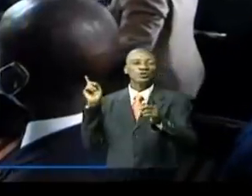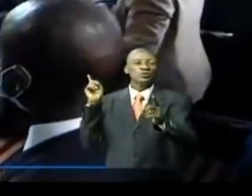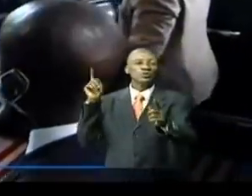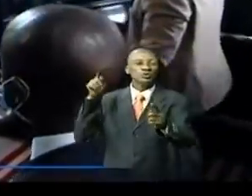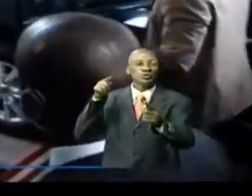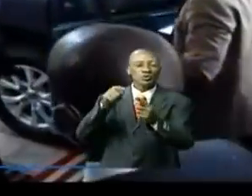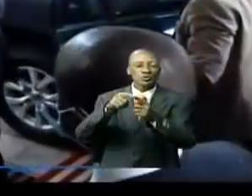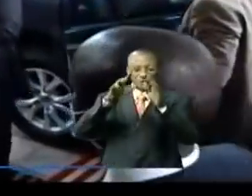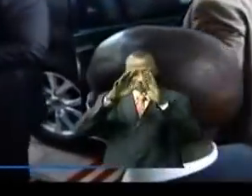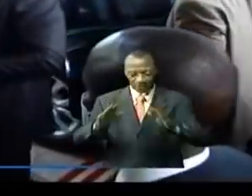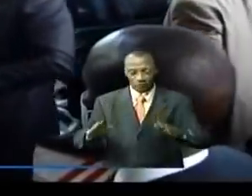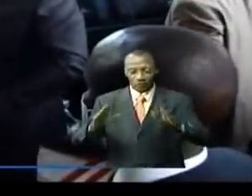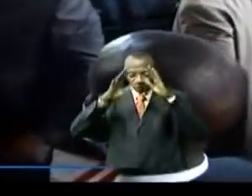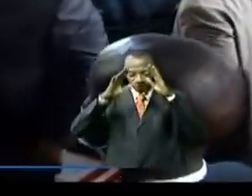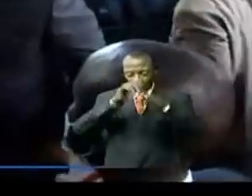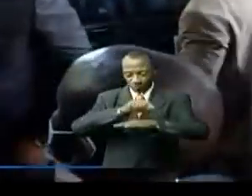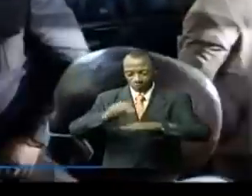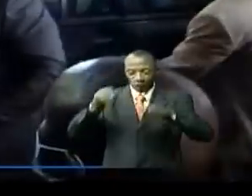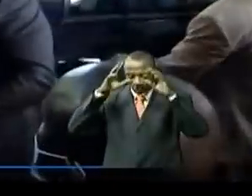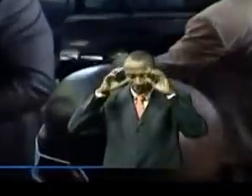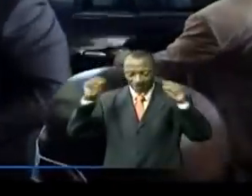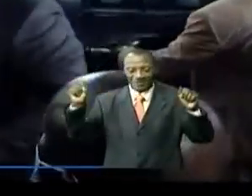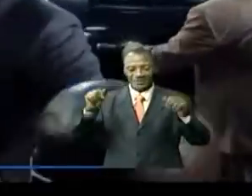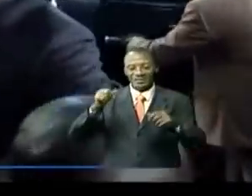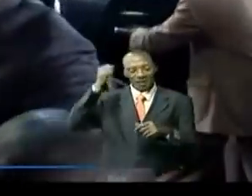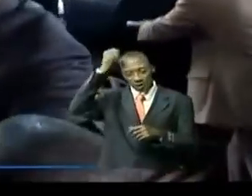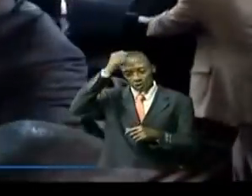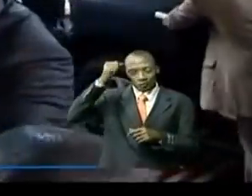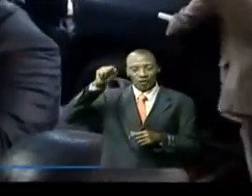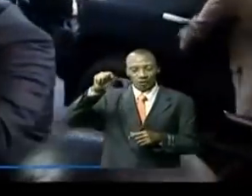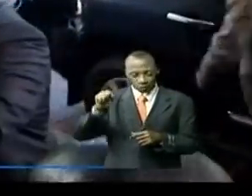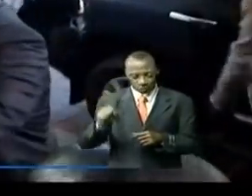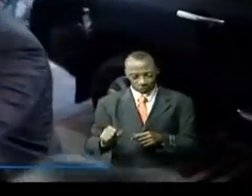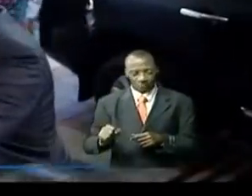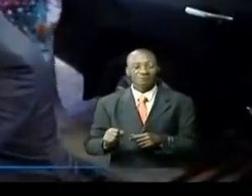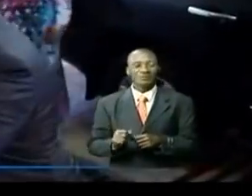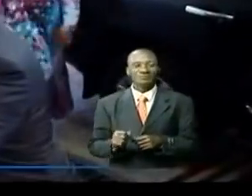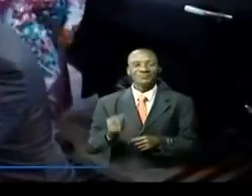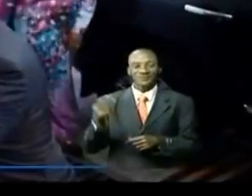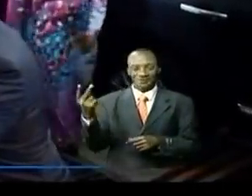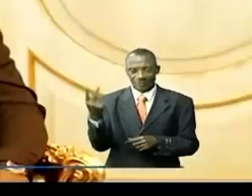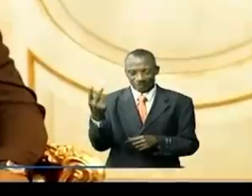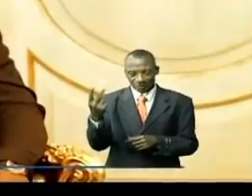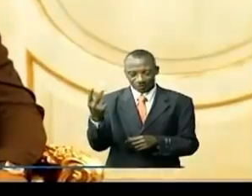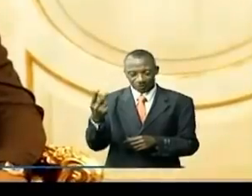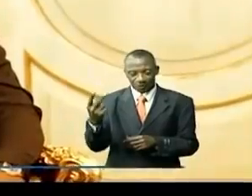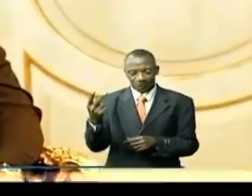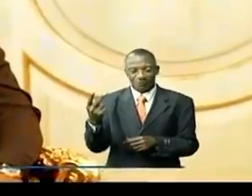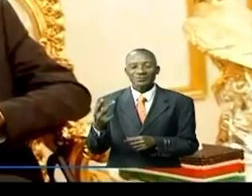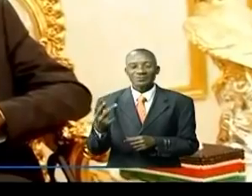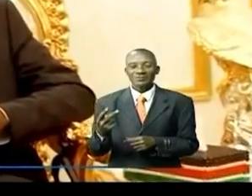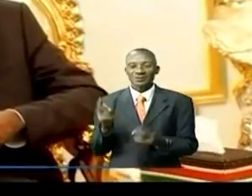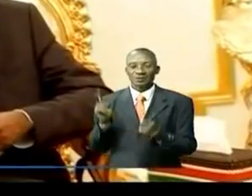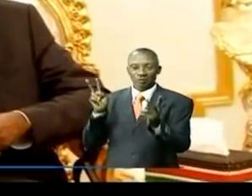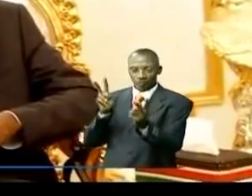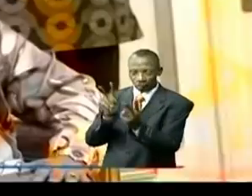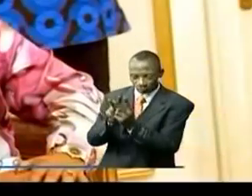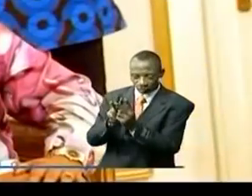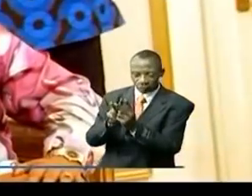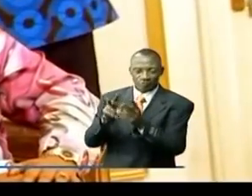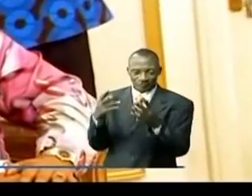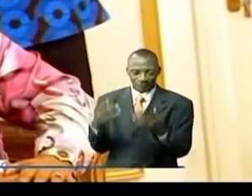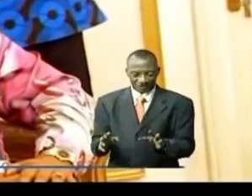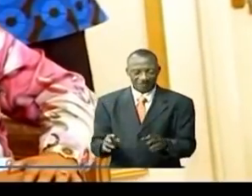Mayardi, président sud-soudanais, pour accueillir les couples présidentiels. Après le tête-à-tête de près d'une heure avec